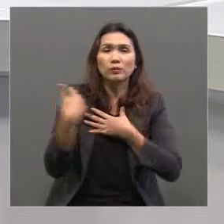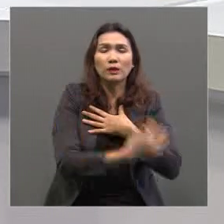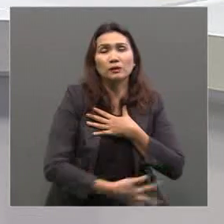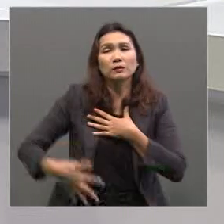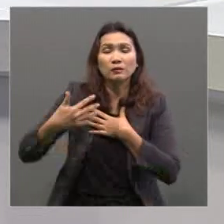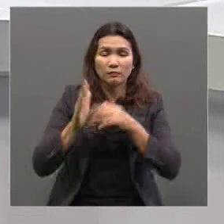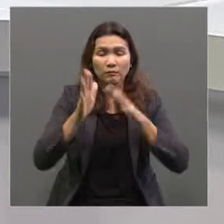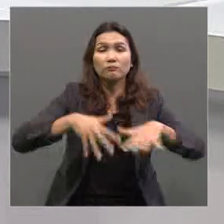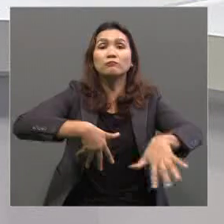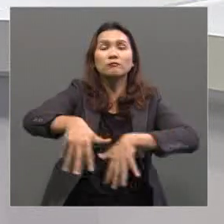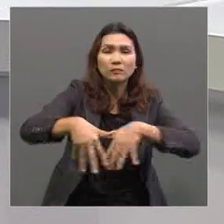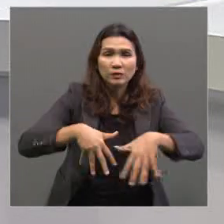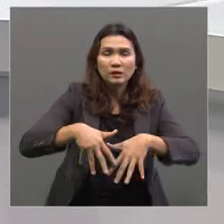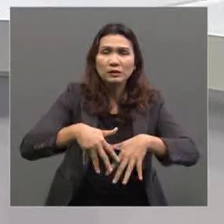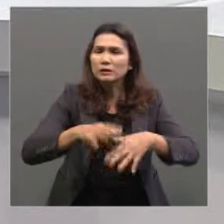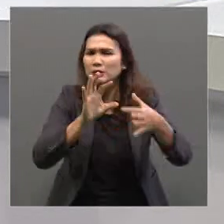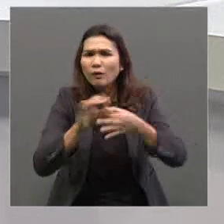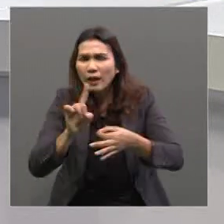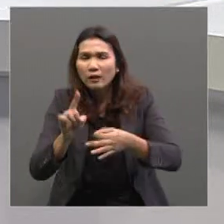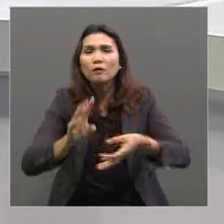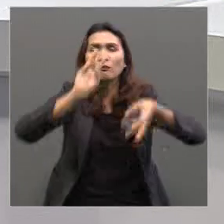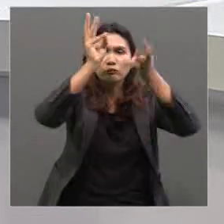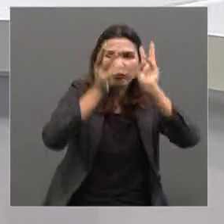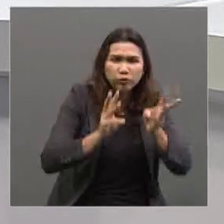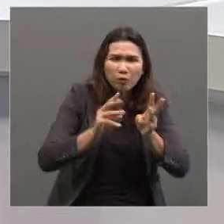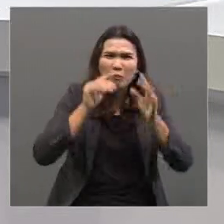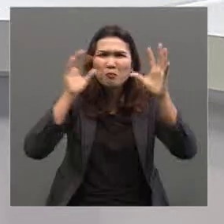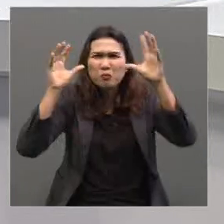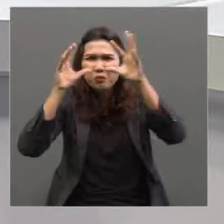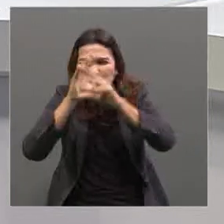าชนในผลกระทบจากทั้งหมอกควันทั้งในส่วนของฝุ่นละออง PM2.5